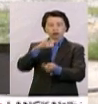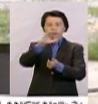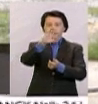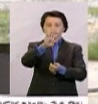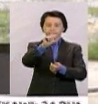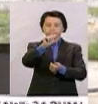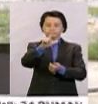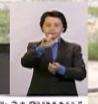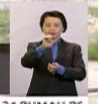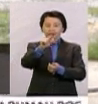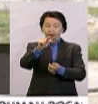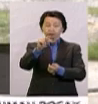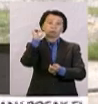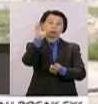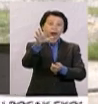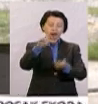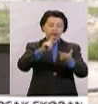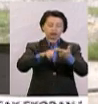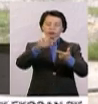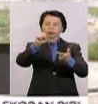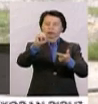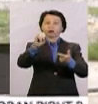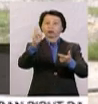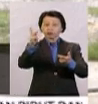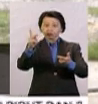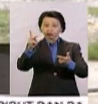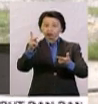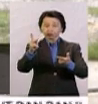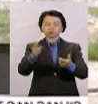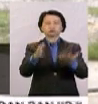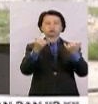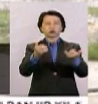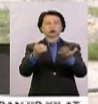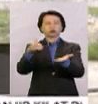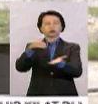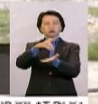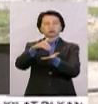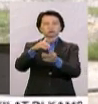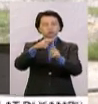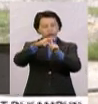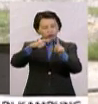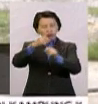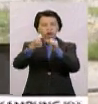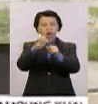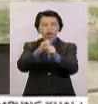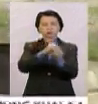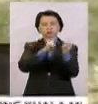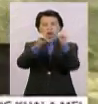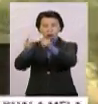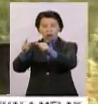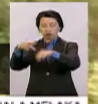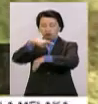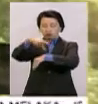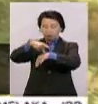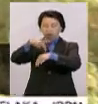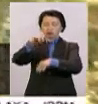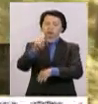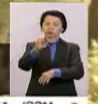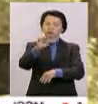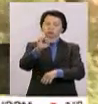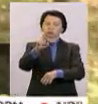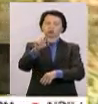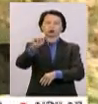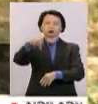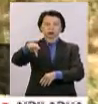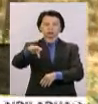dan Sik. Manakala pada pertengahan tahun ini, ianya dikembangkan ke daerah Padang Terap. Kebanyakan penduduk